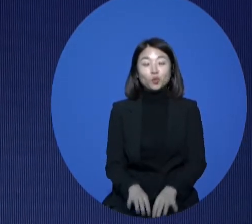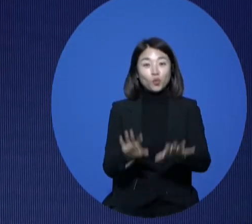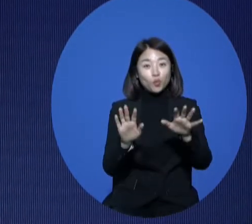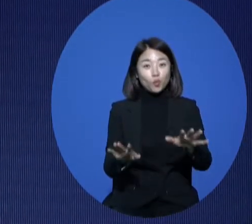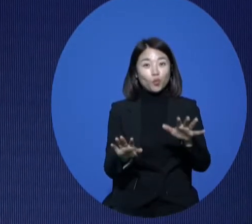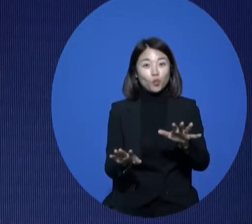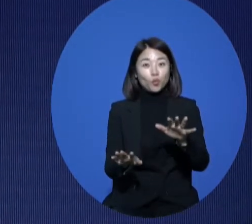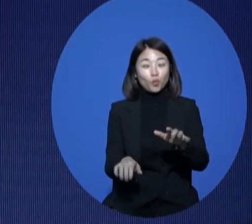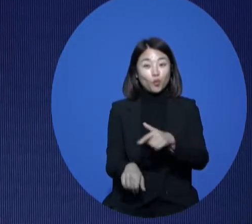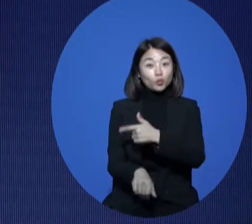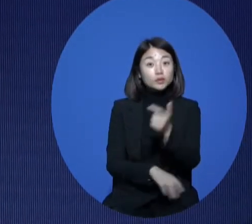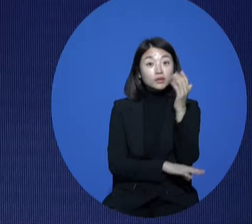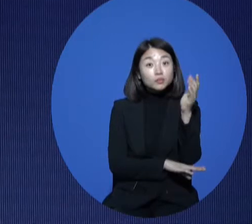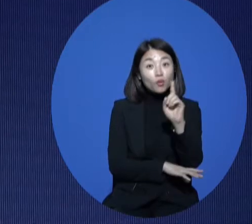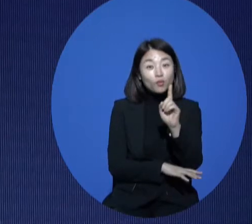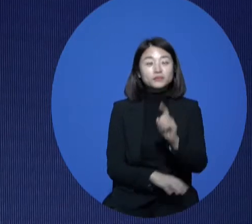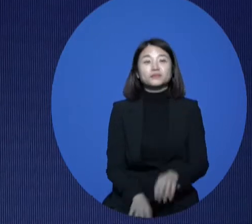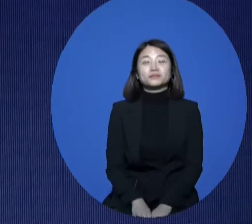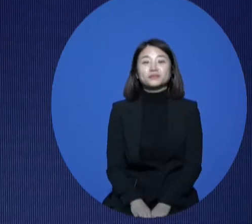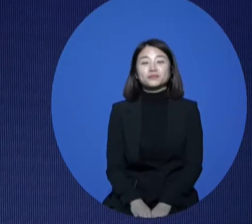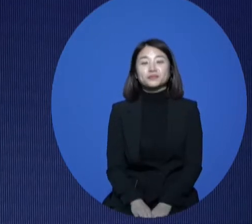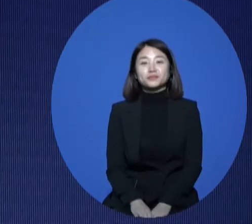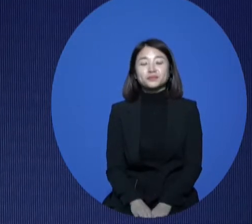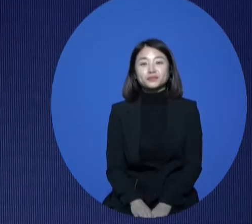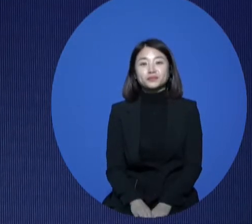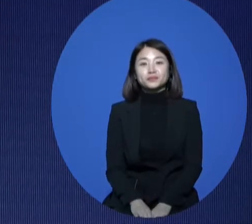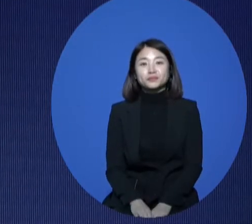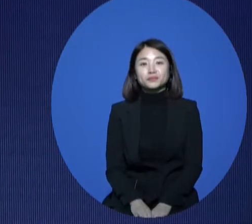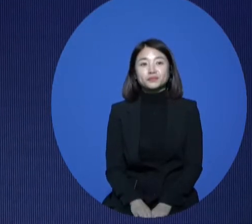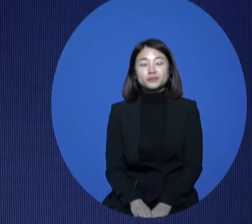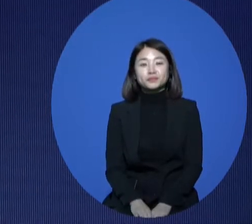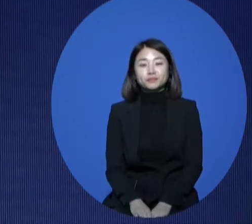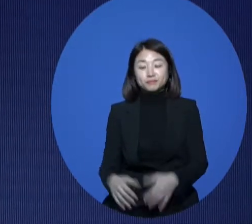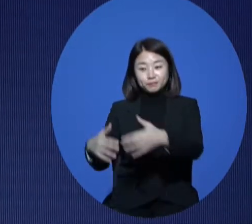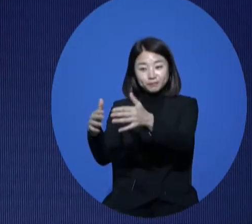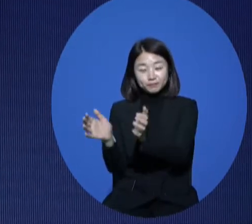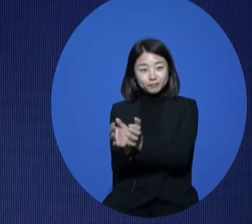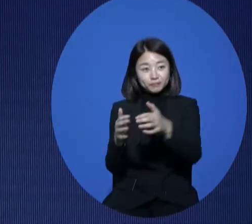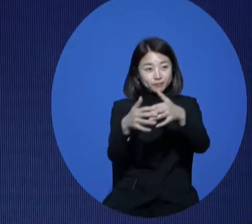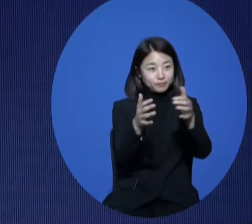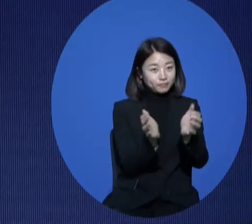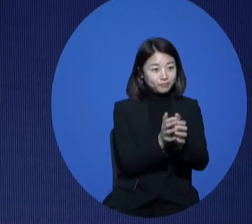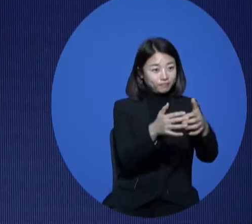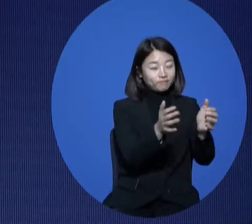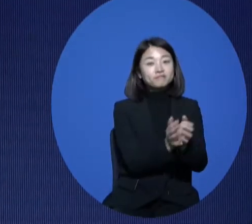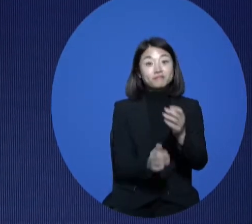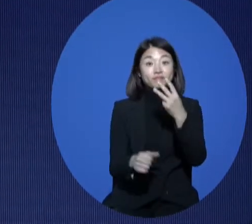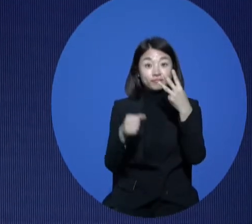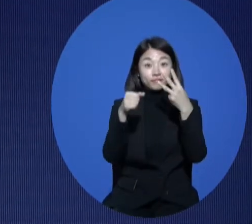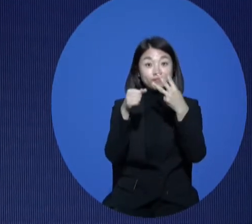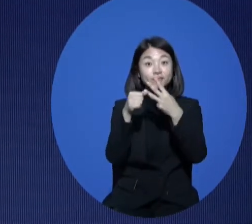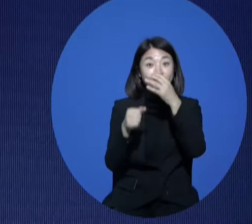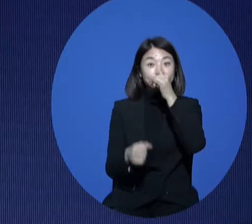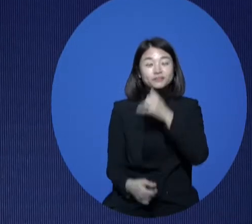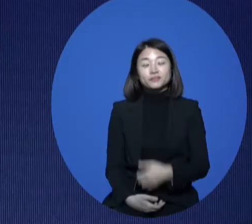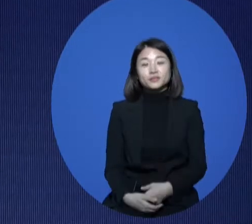오늘 오후 세션에서는 우리는 세 분임 토의가 있겠는데